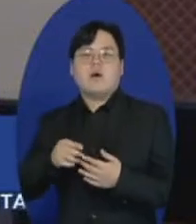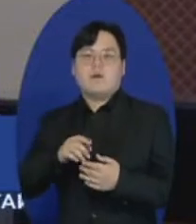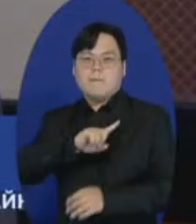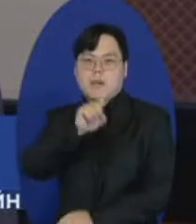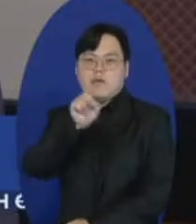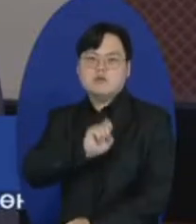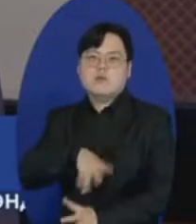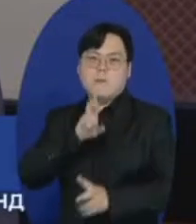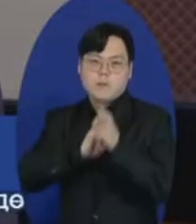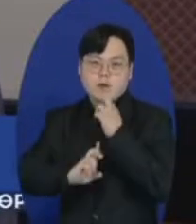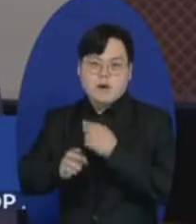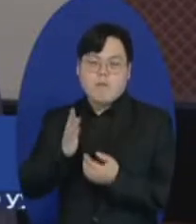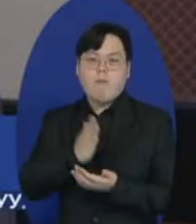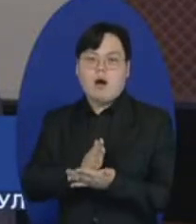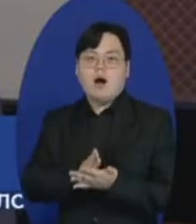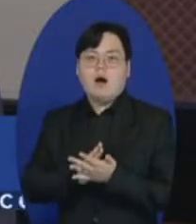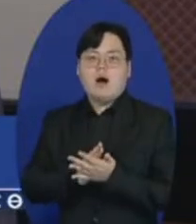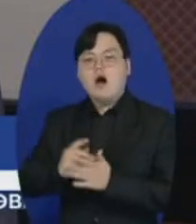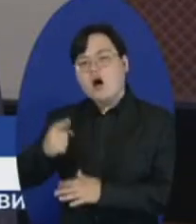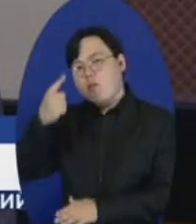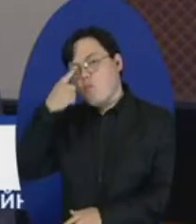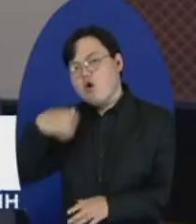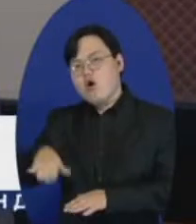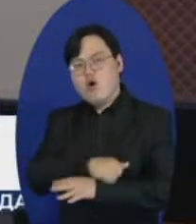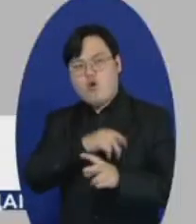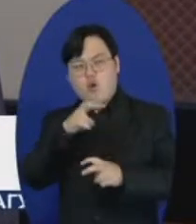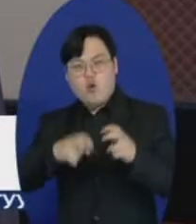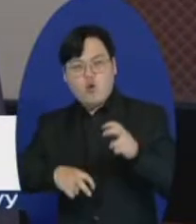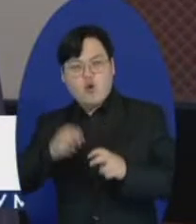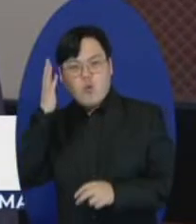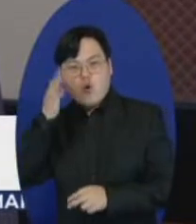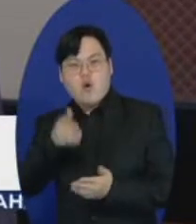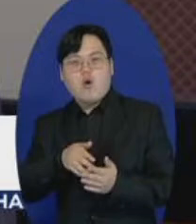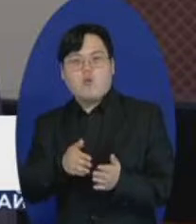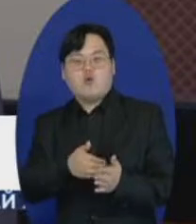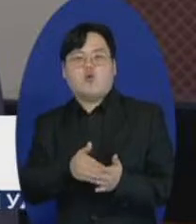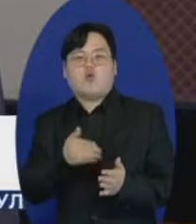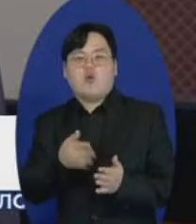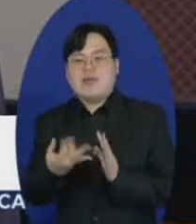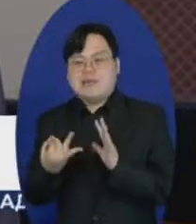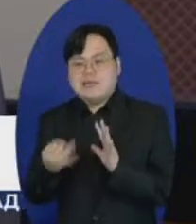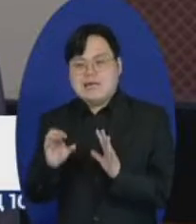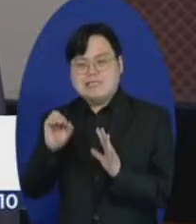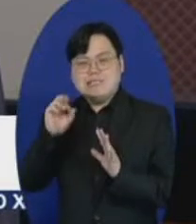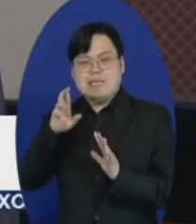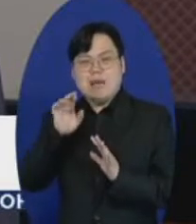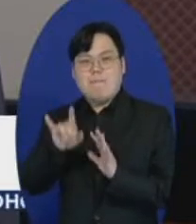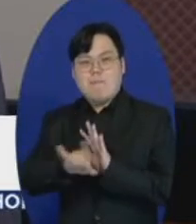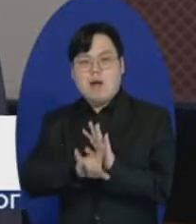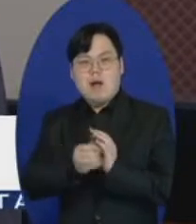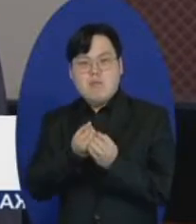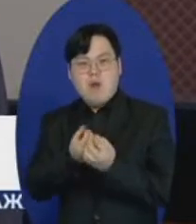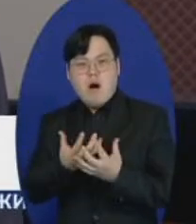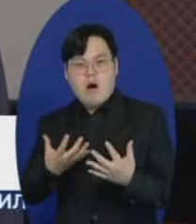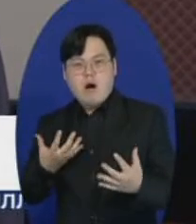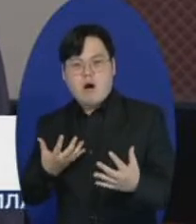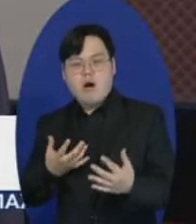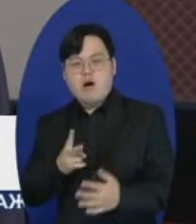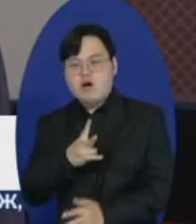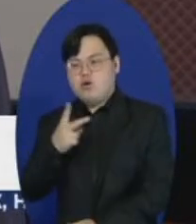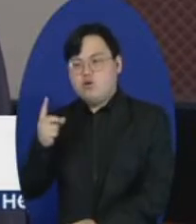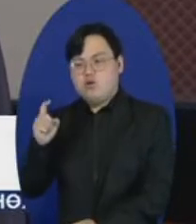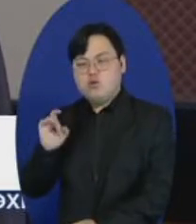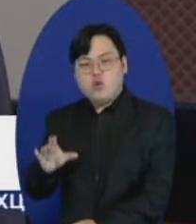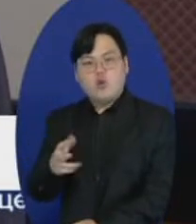байна. Нэгдүгürt бол бид бас үйлдвэрлэлийн бодлого дээр алдаатай. 70 сая малтай авчихсан ийм улс орн бол энэ